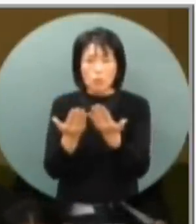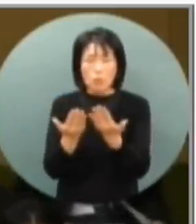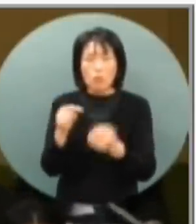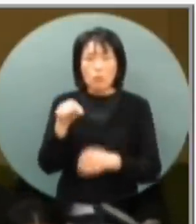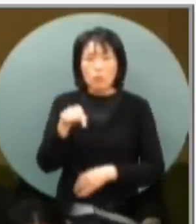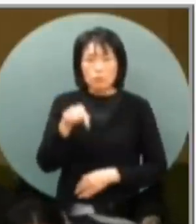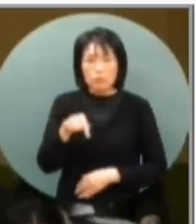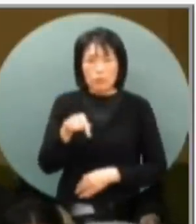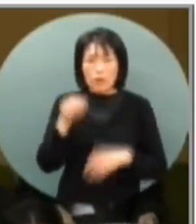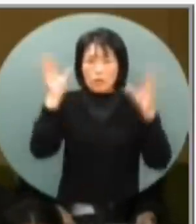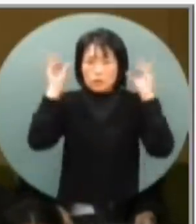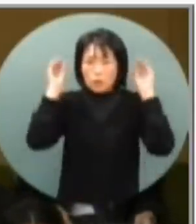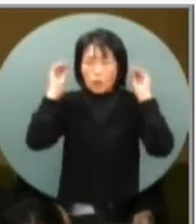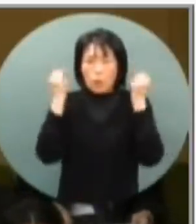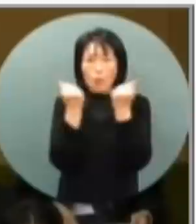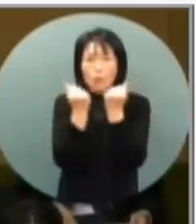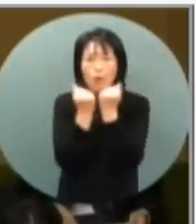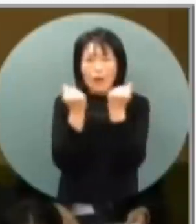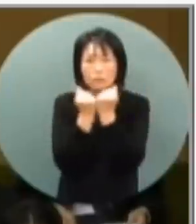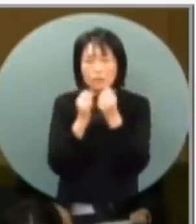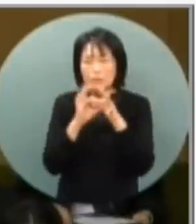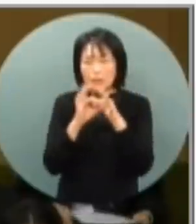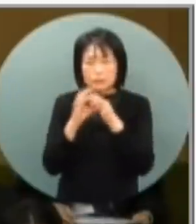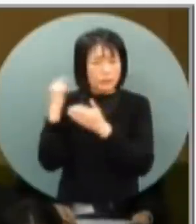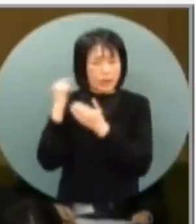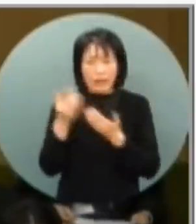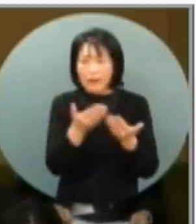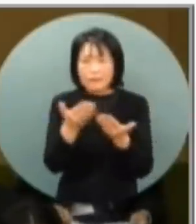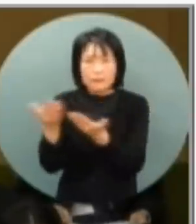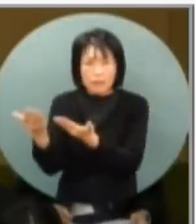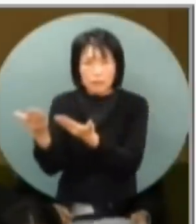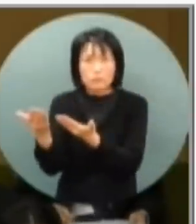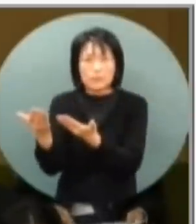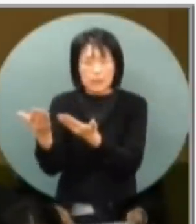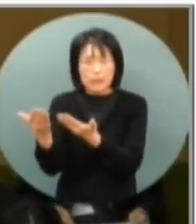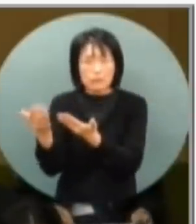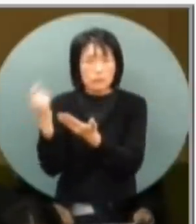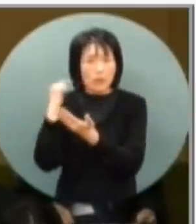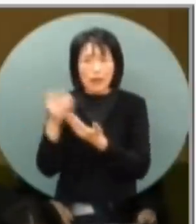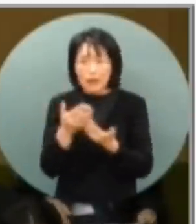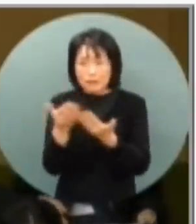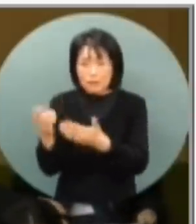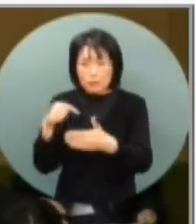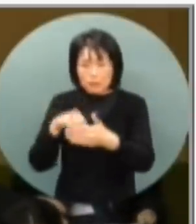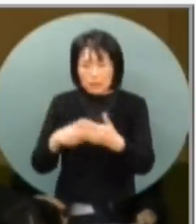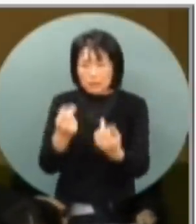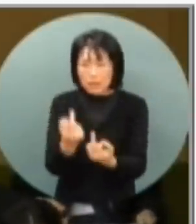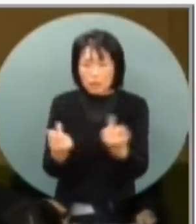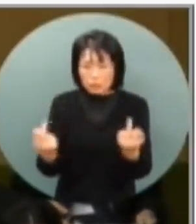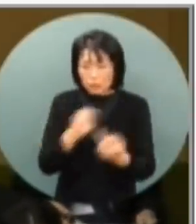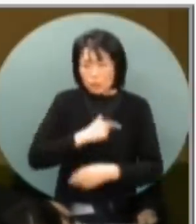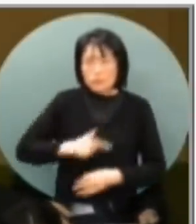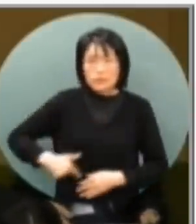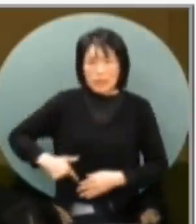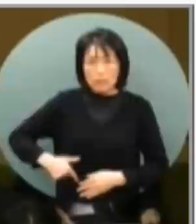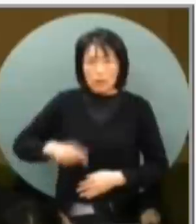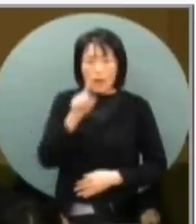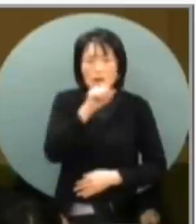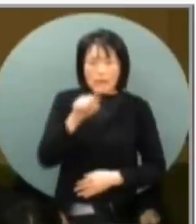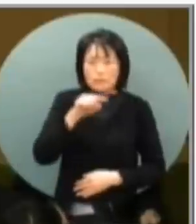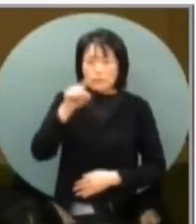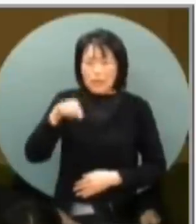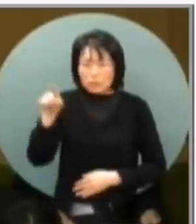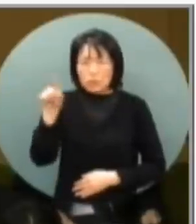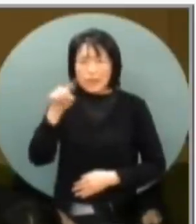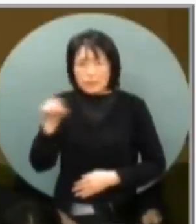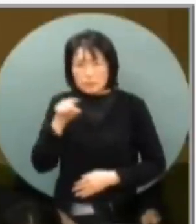は情報モラルに関するアンケートを行って、そうした中で子どもたち生徒がですね SNS などのトラ